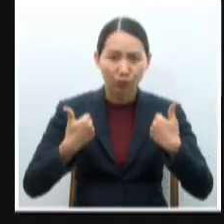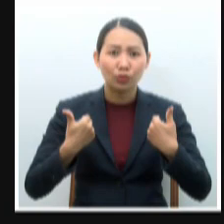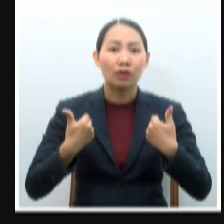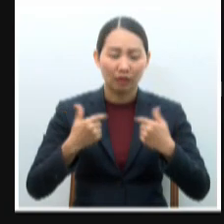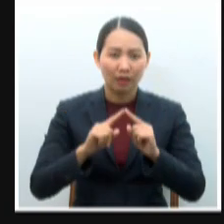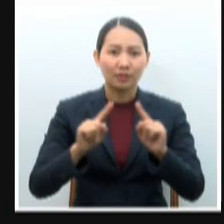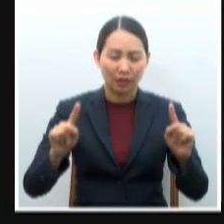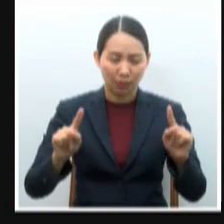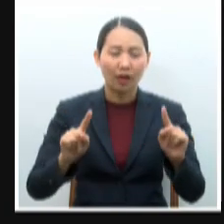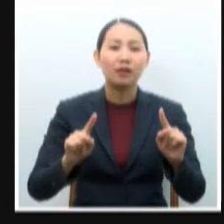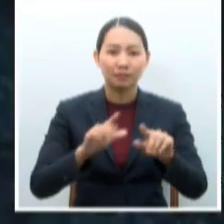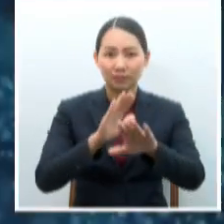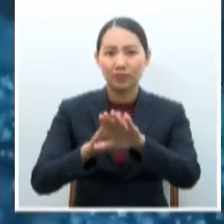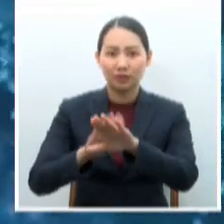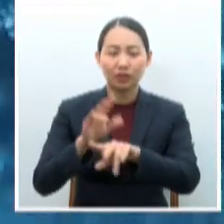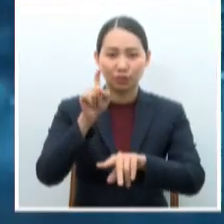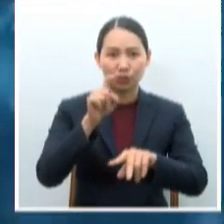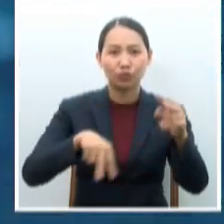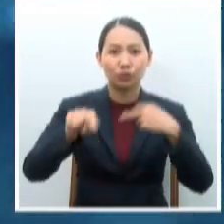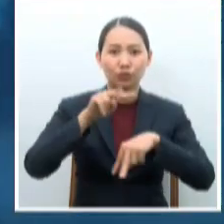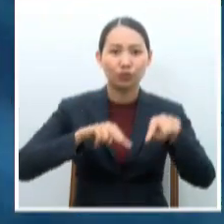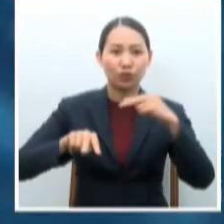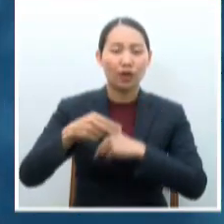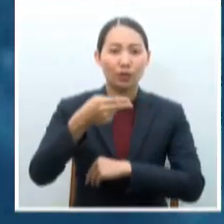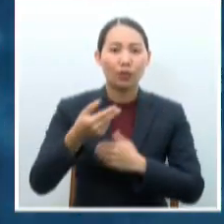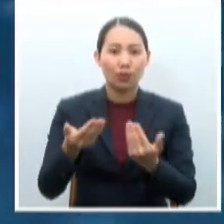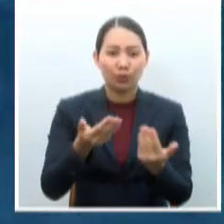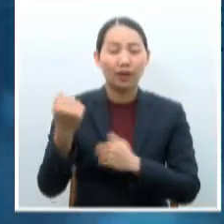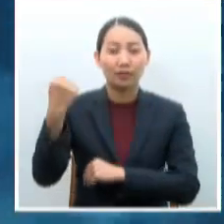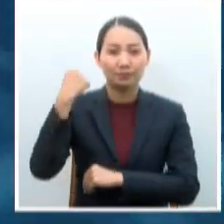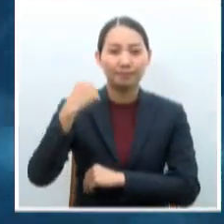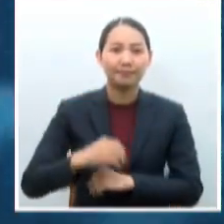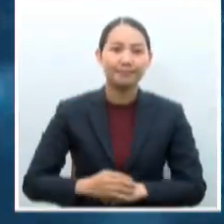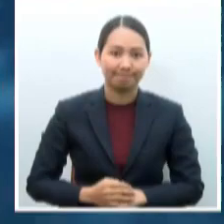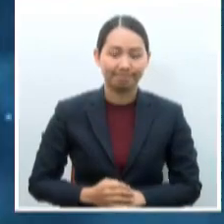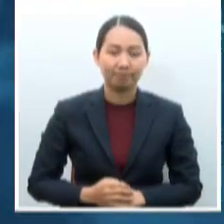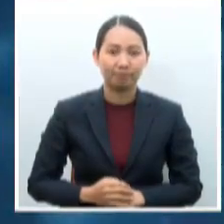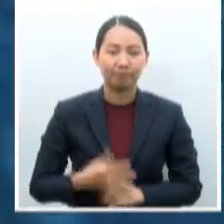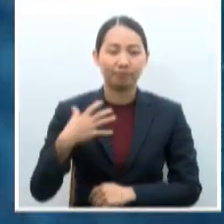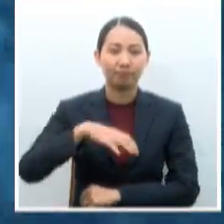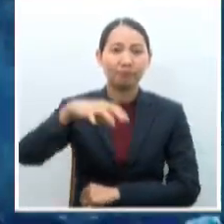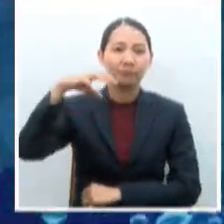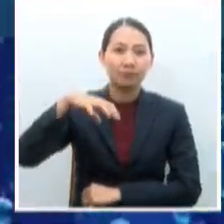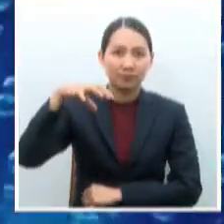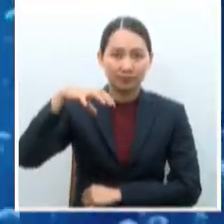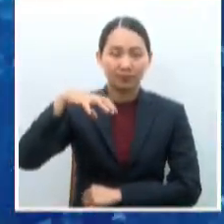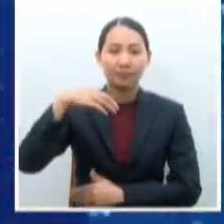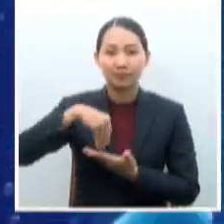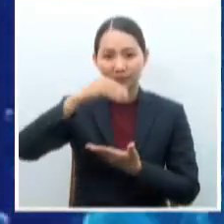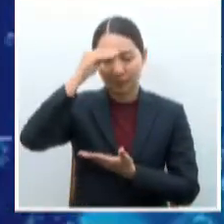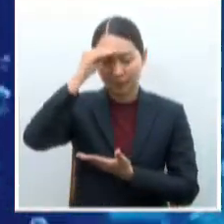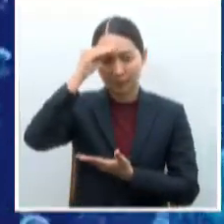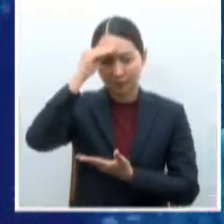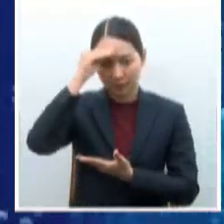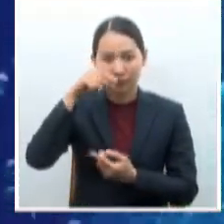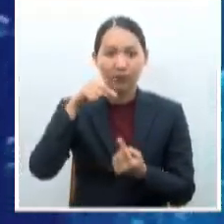ดดูแลบุตรหลานให้อยู่ในสายตาสำนักงานเขตพื้นที่การศึกษาประถมศึกษาชัยนาทเฝ้า